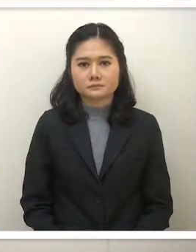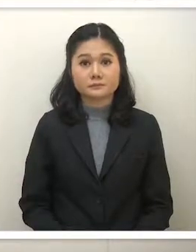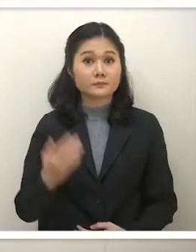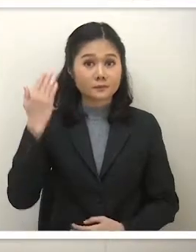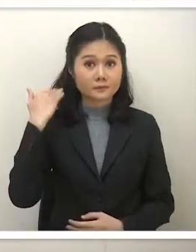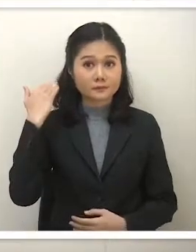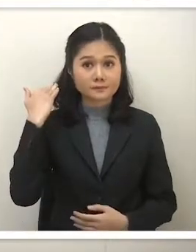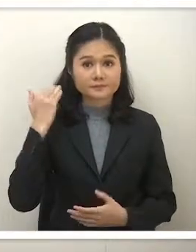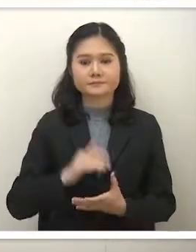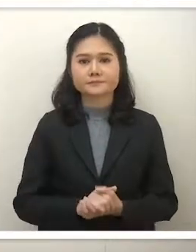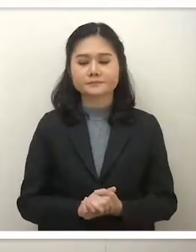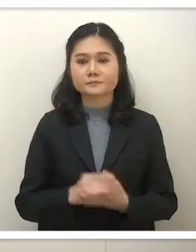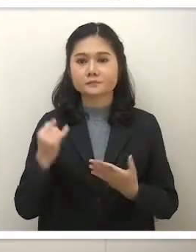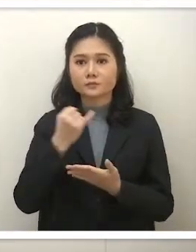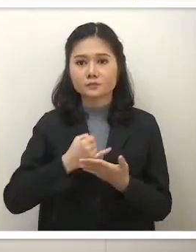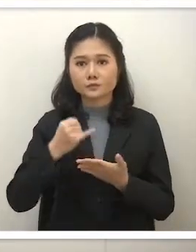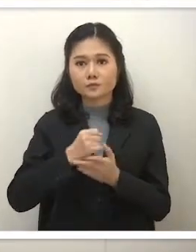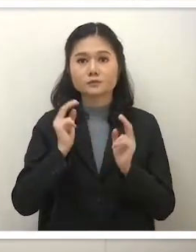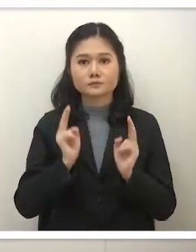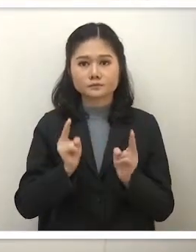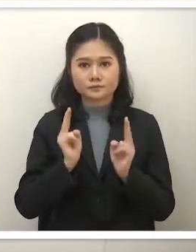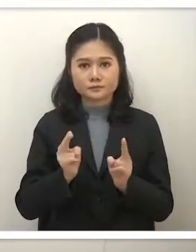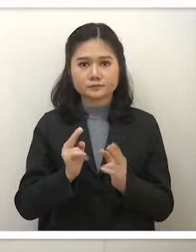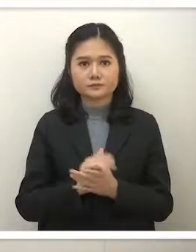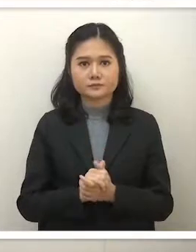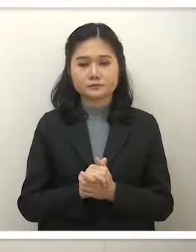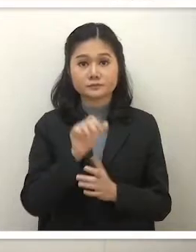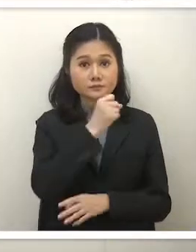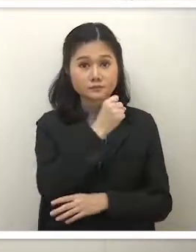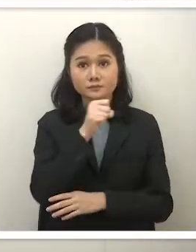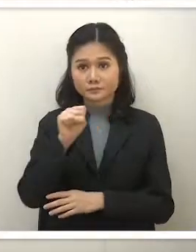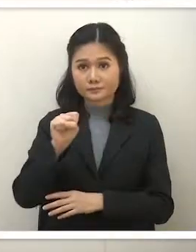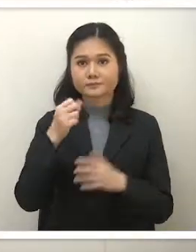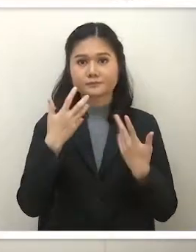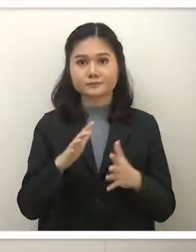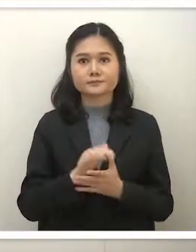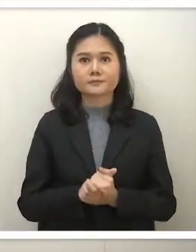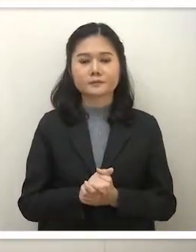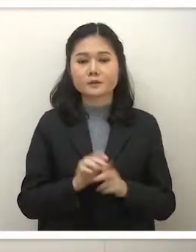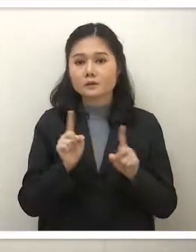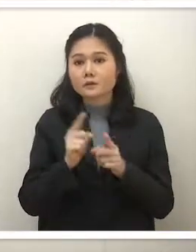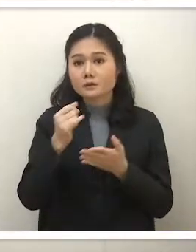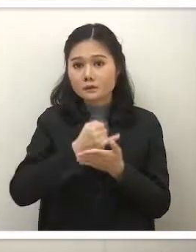จากครั้งที่แล้วเราได้วาดการ์ตูนหันหน้าใช่ไหมครับเป็นการ